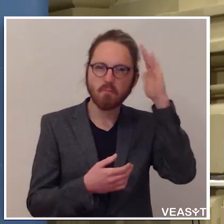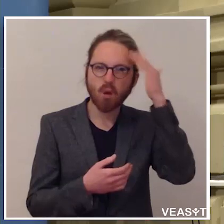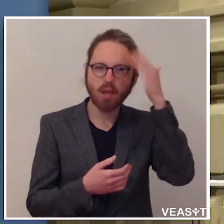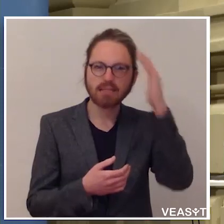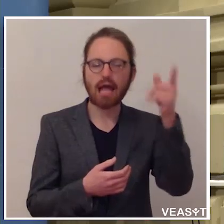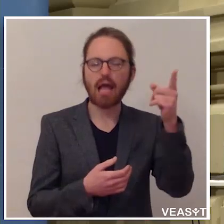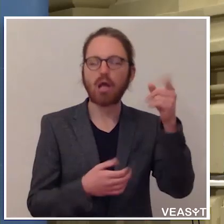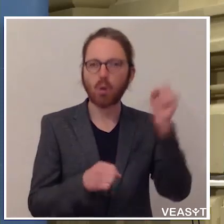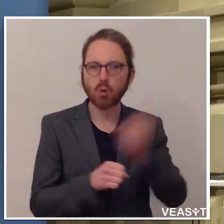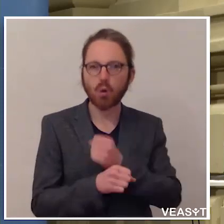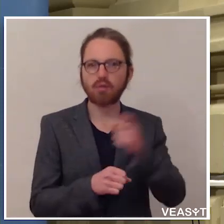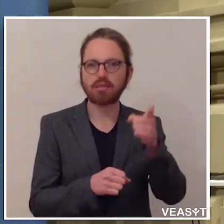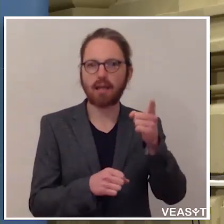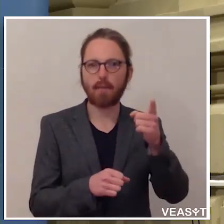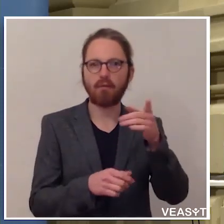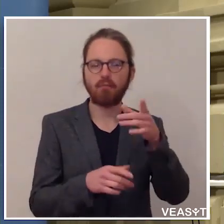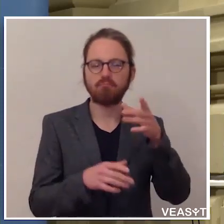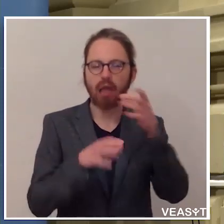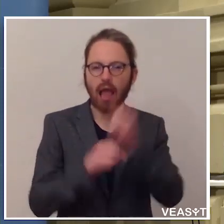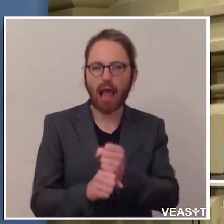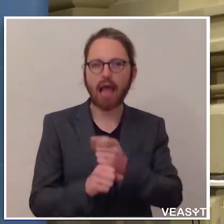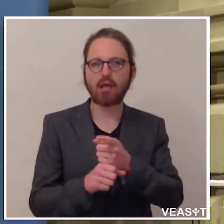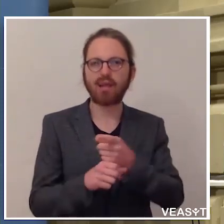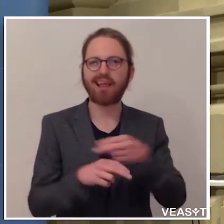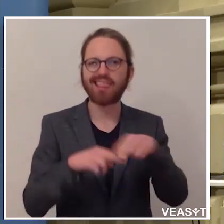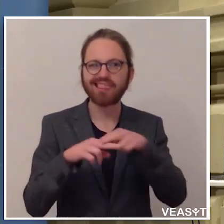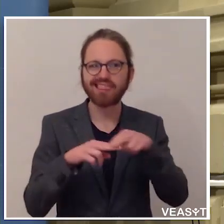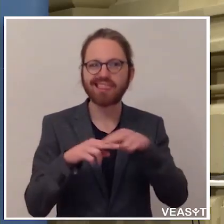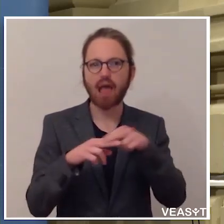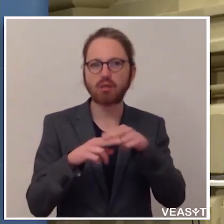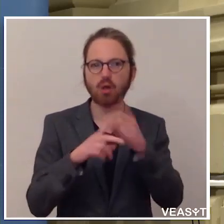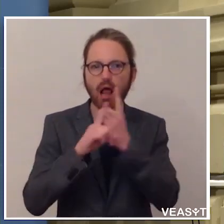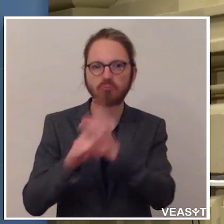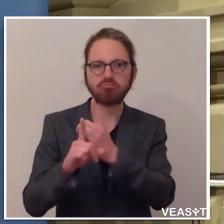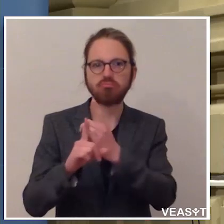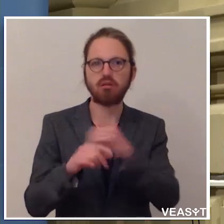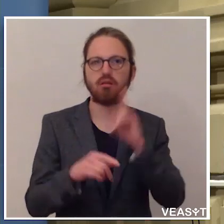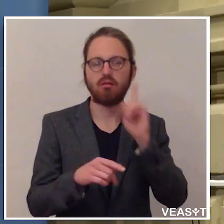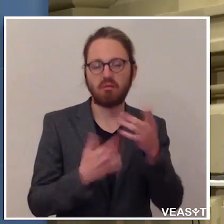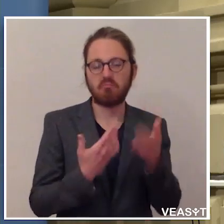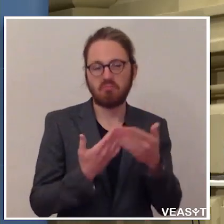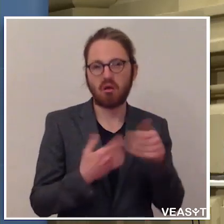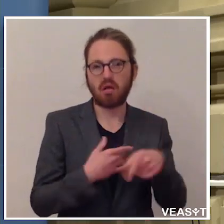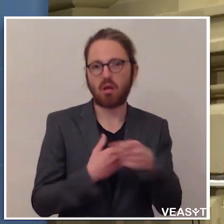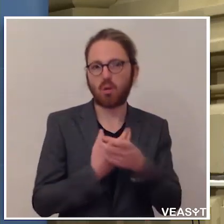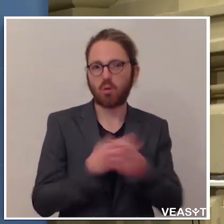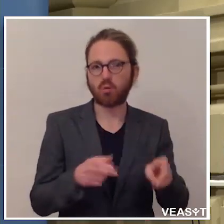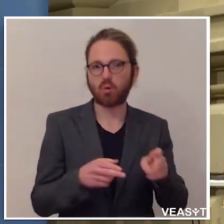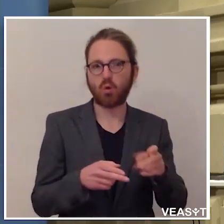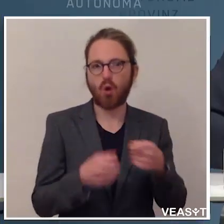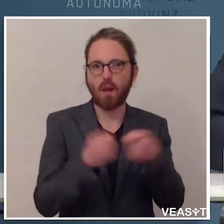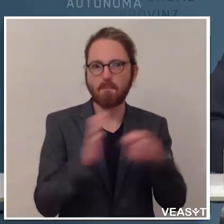nationalen Vorgaben kümmern würden, denn dann hätten ja die Südtiroler Maßnahmen keine Chance oder wären nur Formsache.